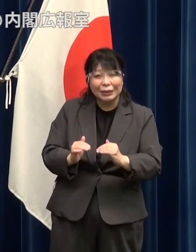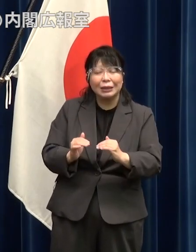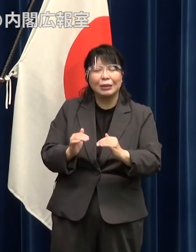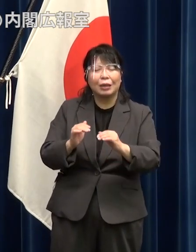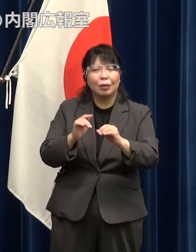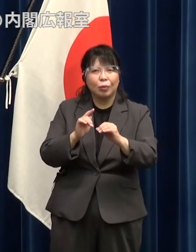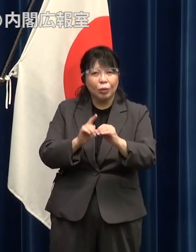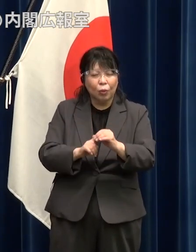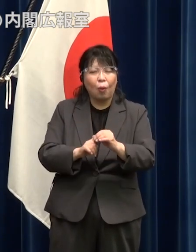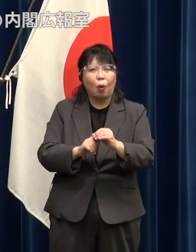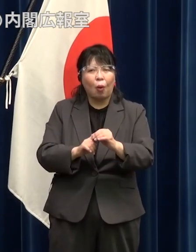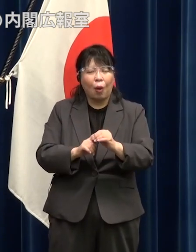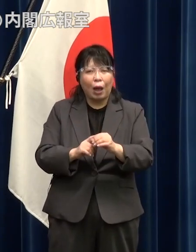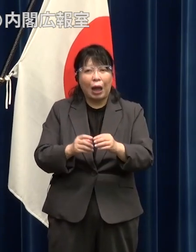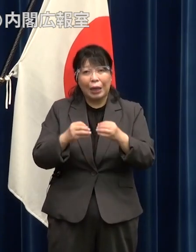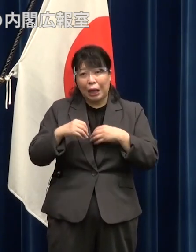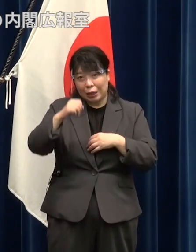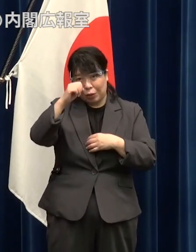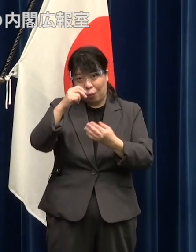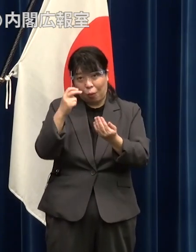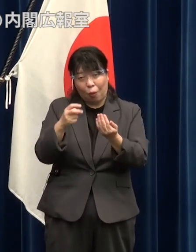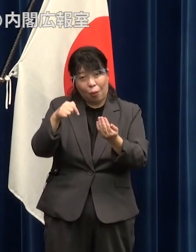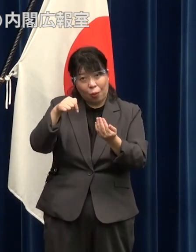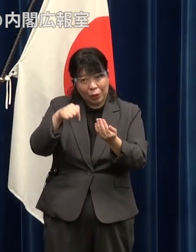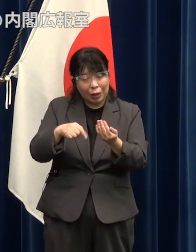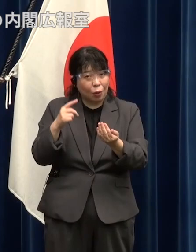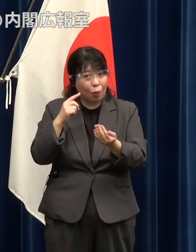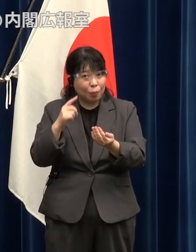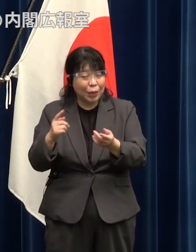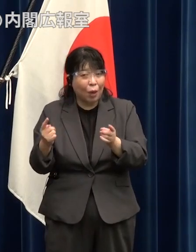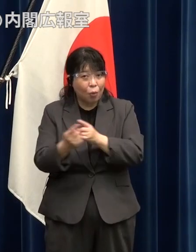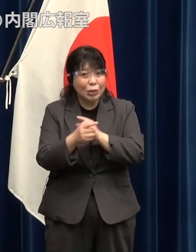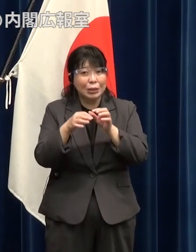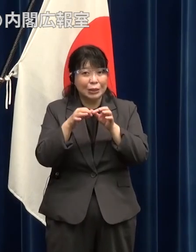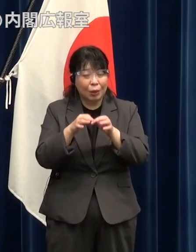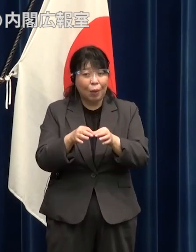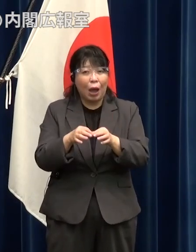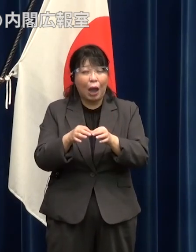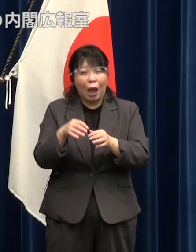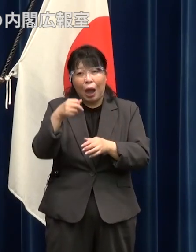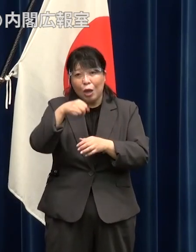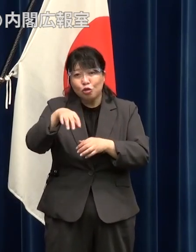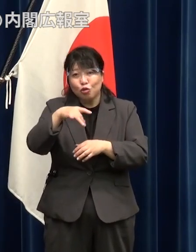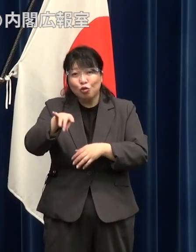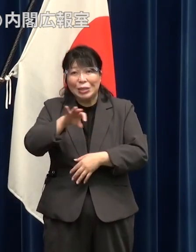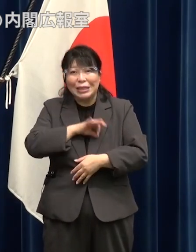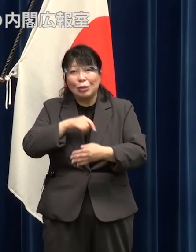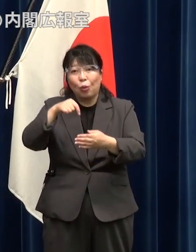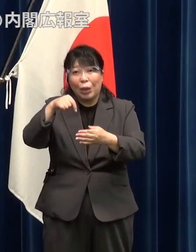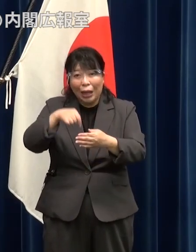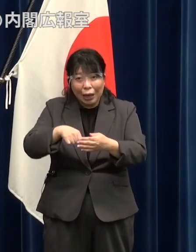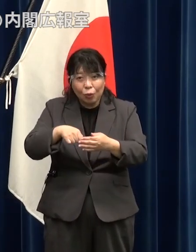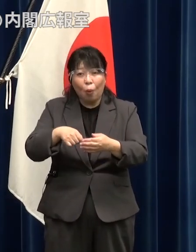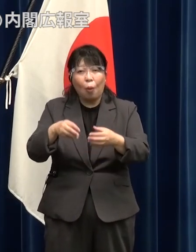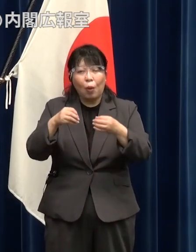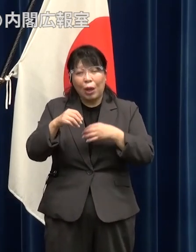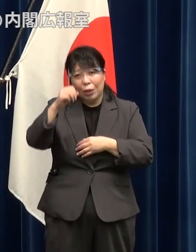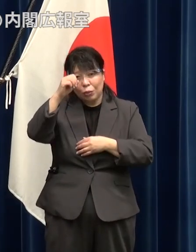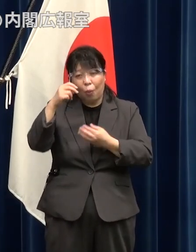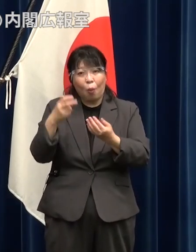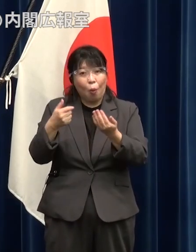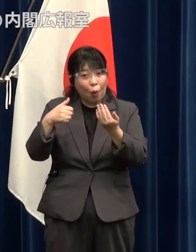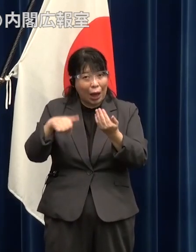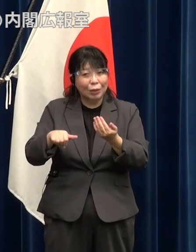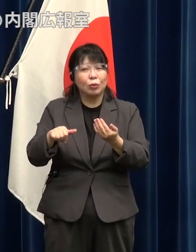る見直しについては、これ衆議院における感染症法案の修正も踏まえて、厚労省におい